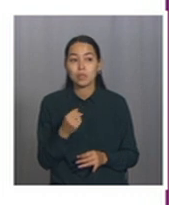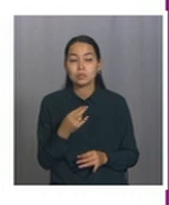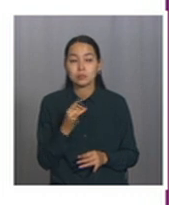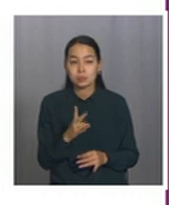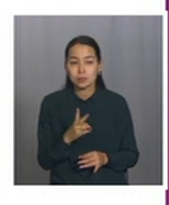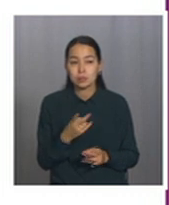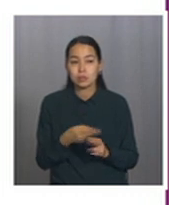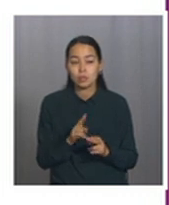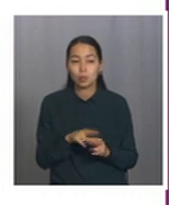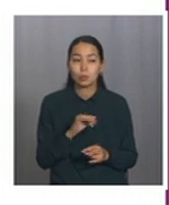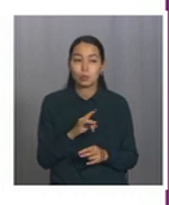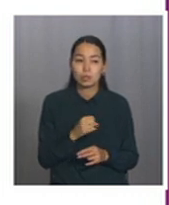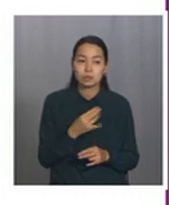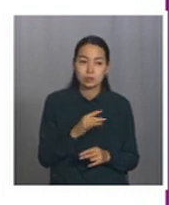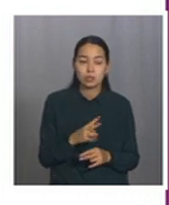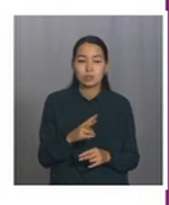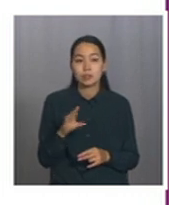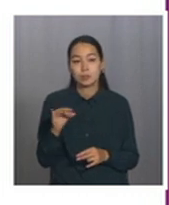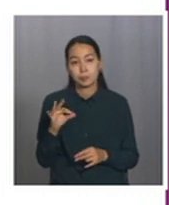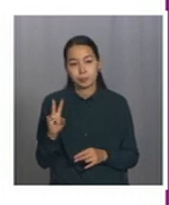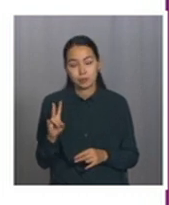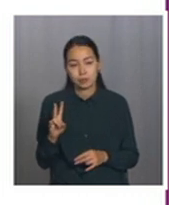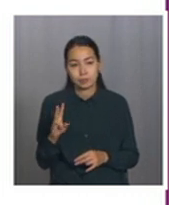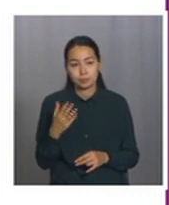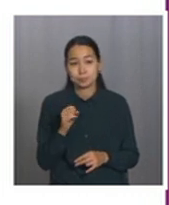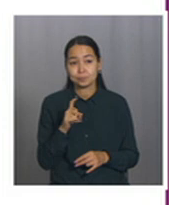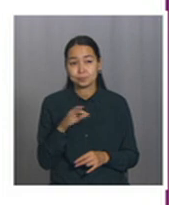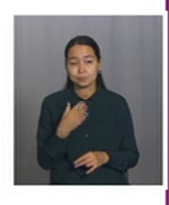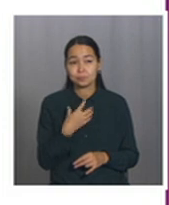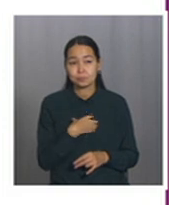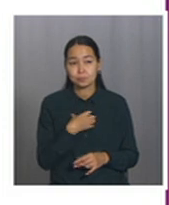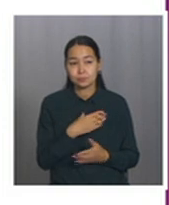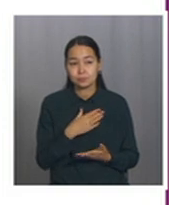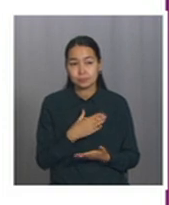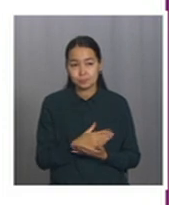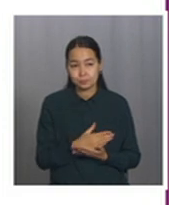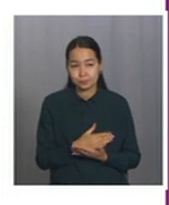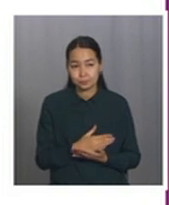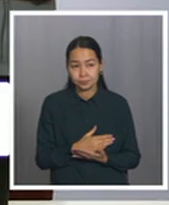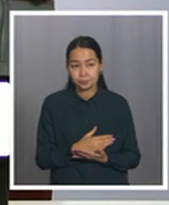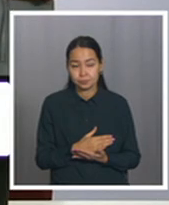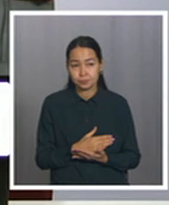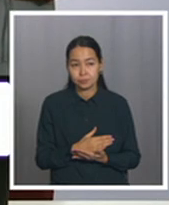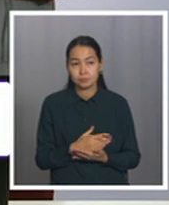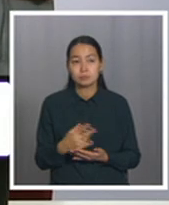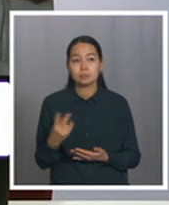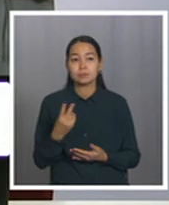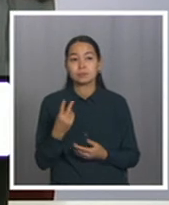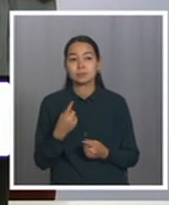РНКда урацил, ДНКда тимин азотту негиз болот. Бул экинчи айырмашылыгы. Келеси айырмашылыгы